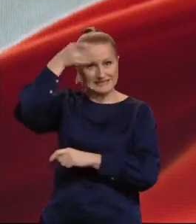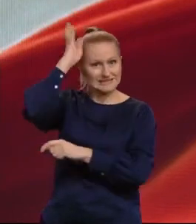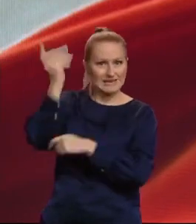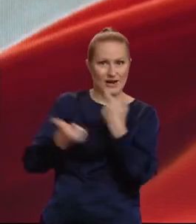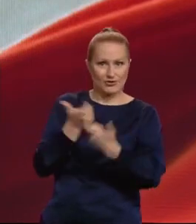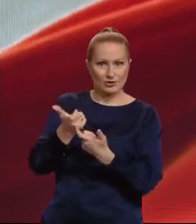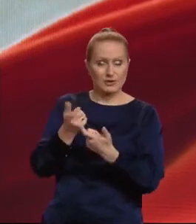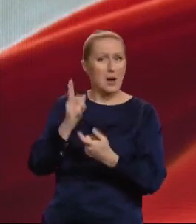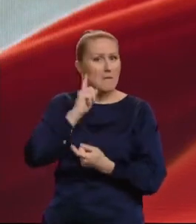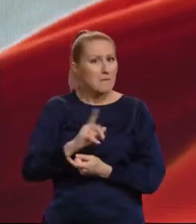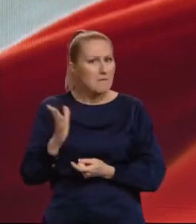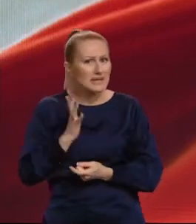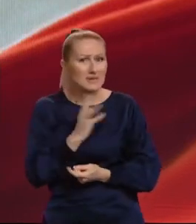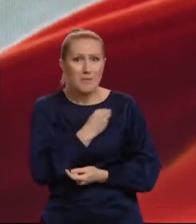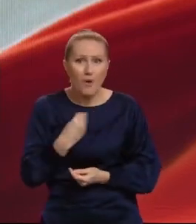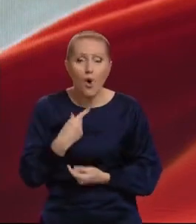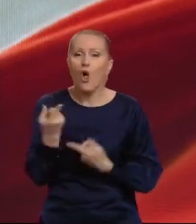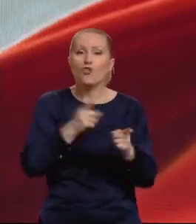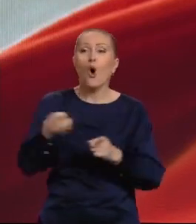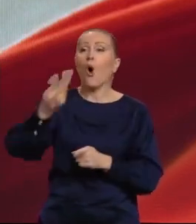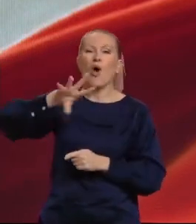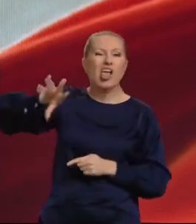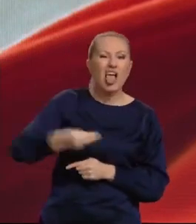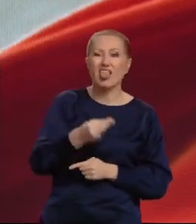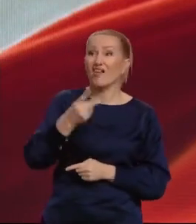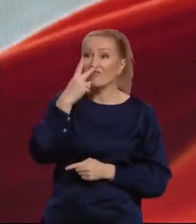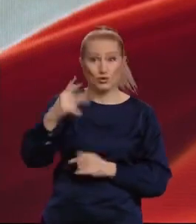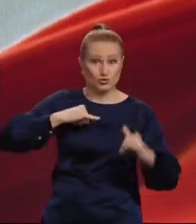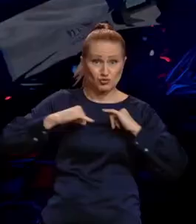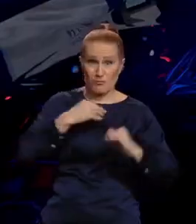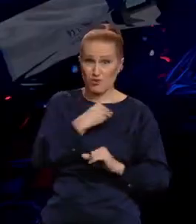i dziwolągi nie mogą rządzić ojczyzną.